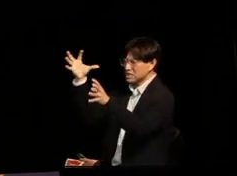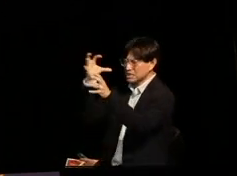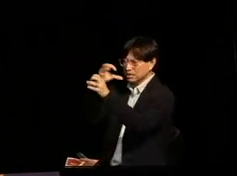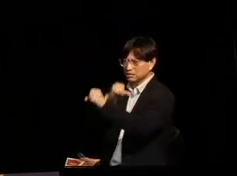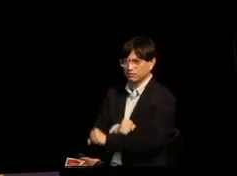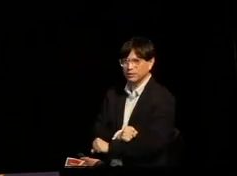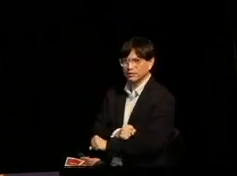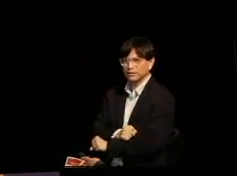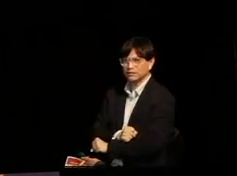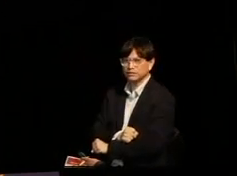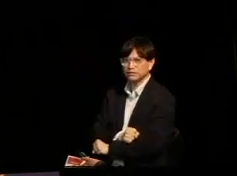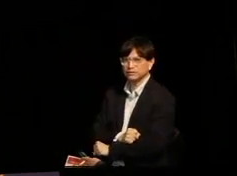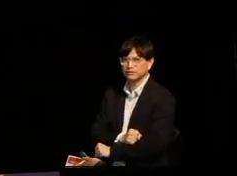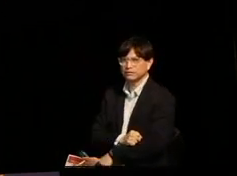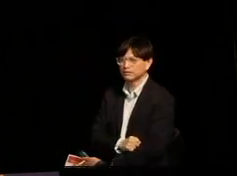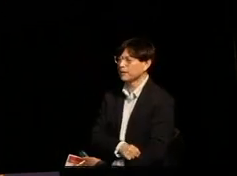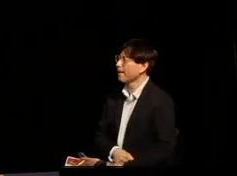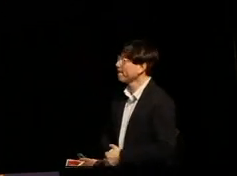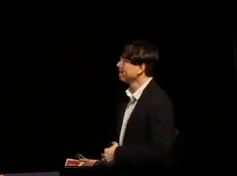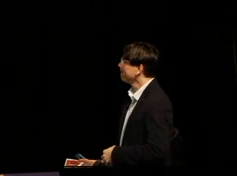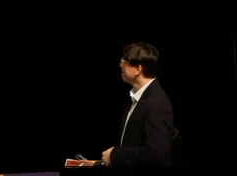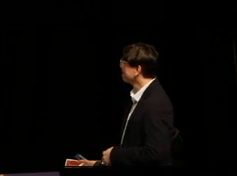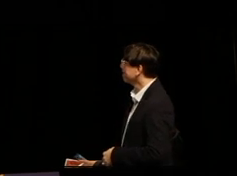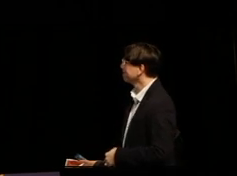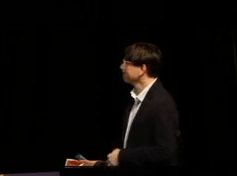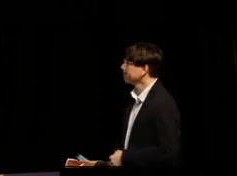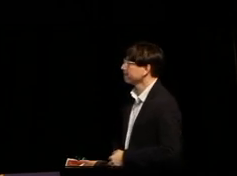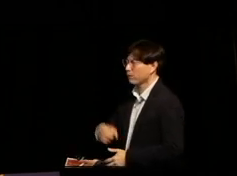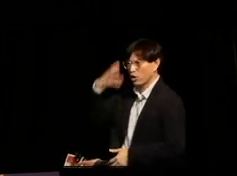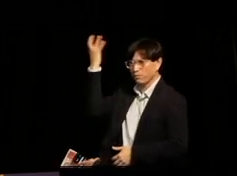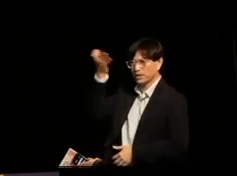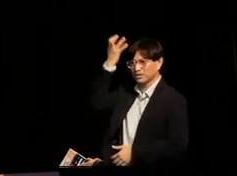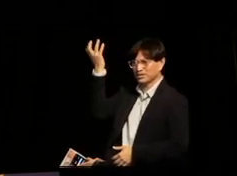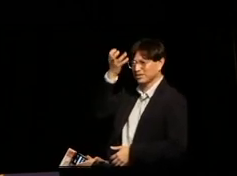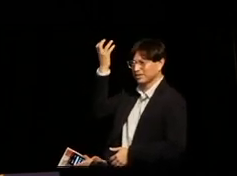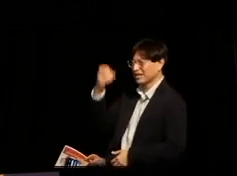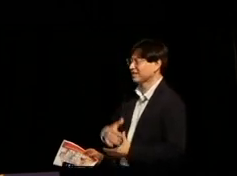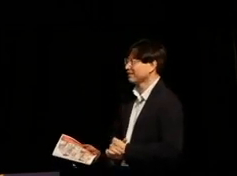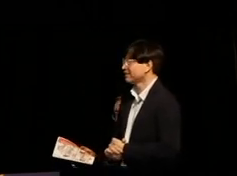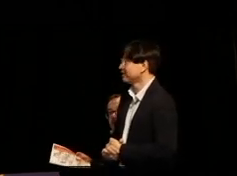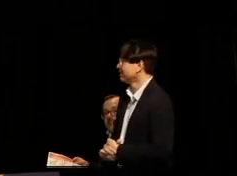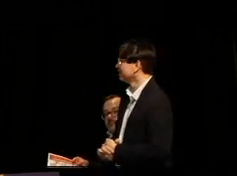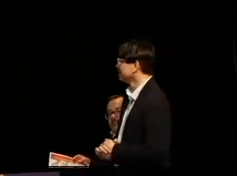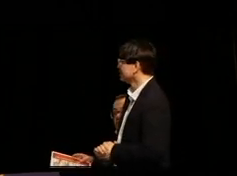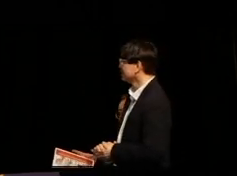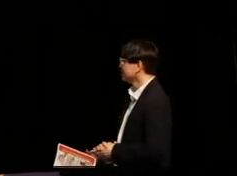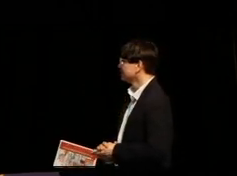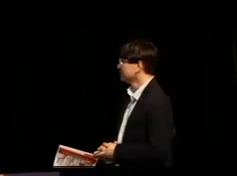lo schermo poi vado avanti però insomma voi immaginatevi le le le slide che